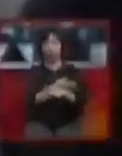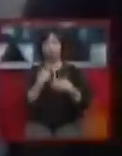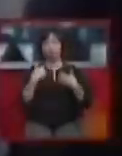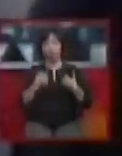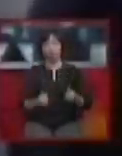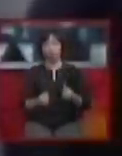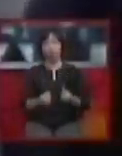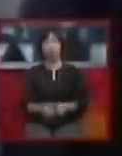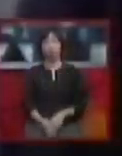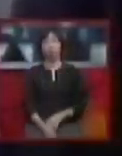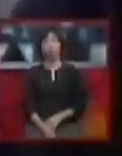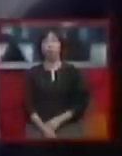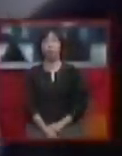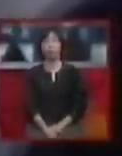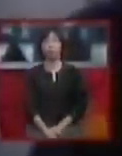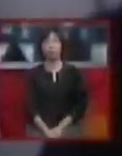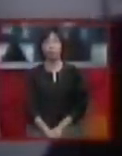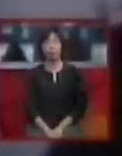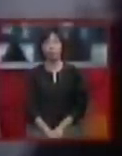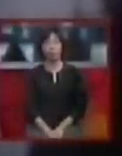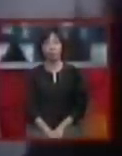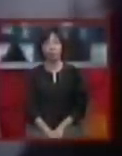nito.